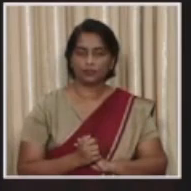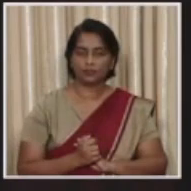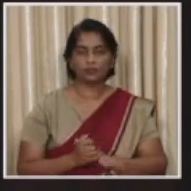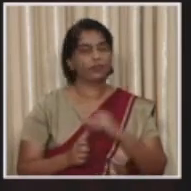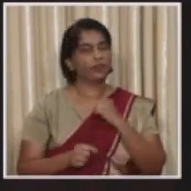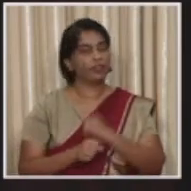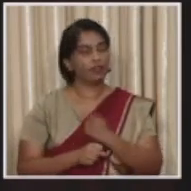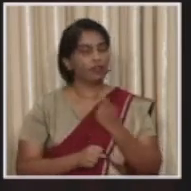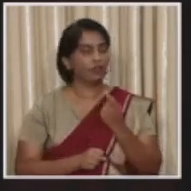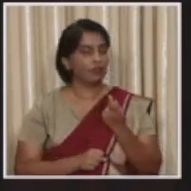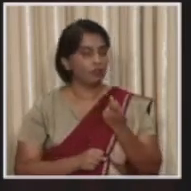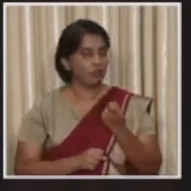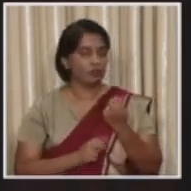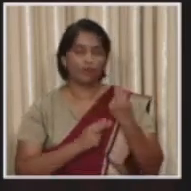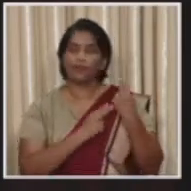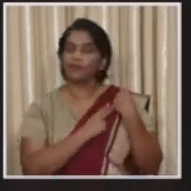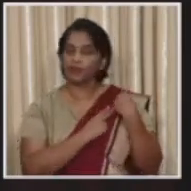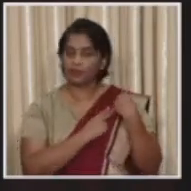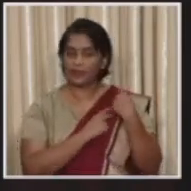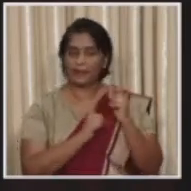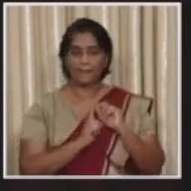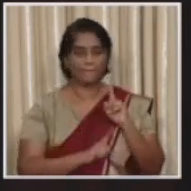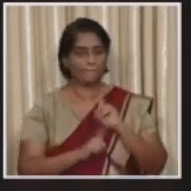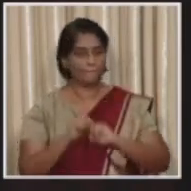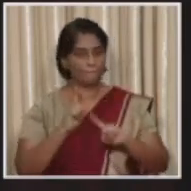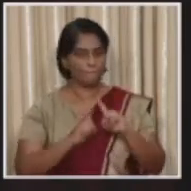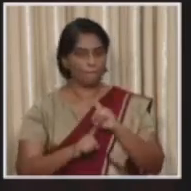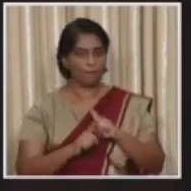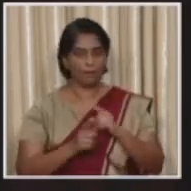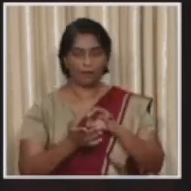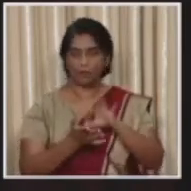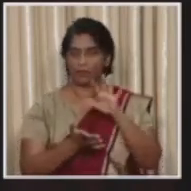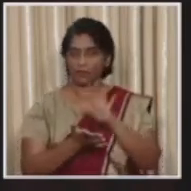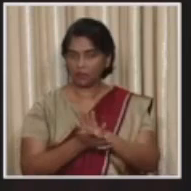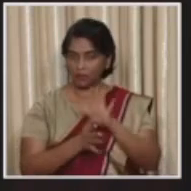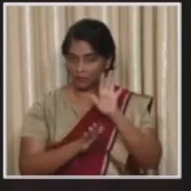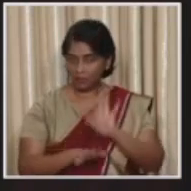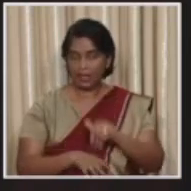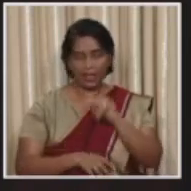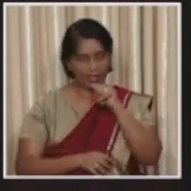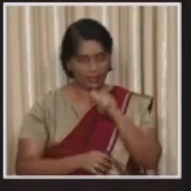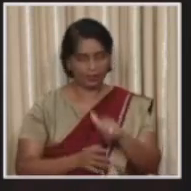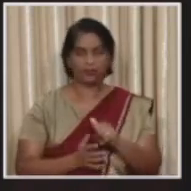රාජ්‍ය මූල්‍යයේ වගකීම පාර්ලිමේන්තුවට පැවරී තිබෙන බව ඇත්ත.